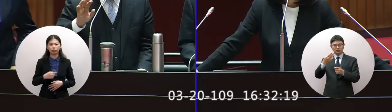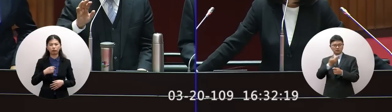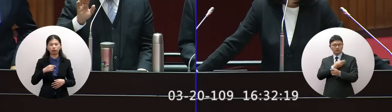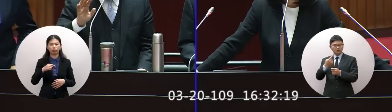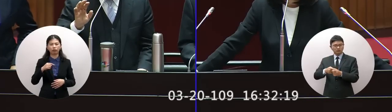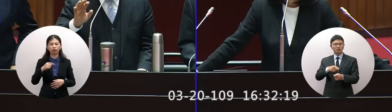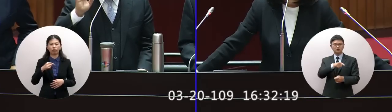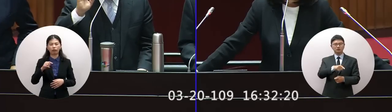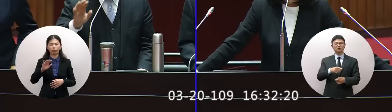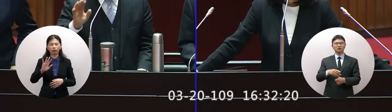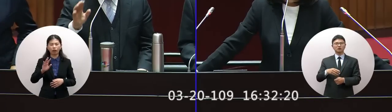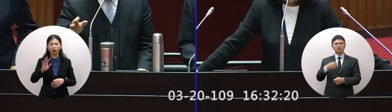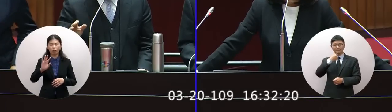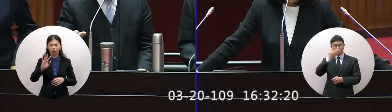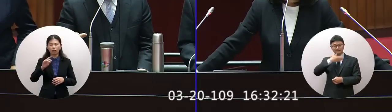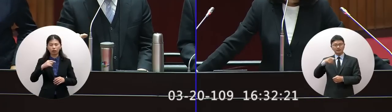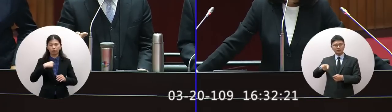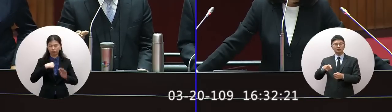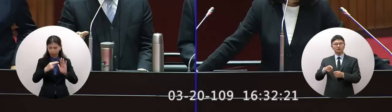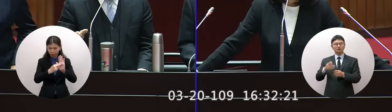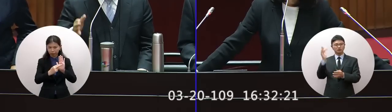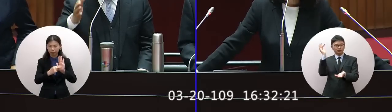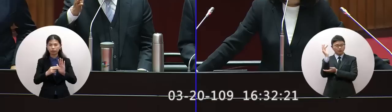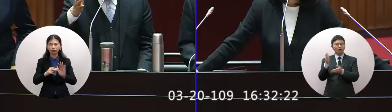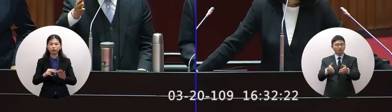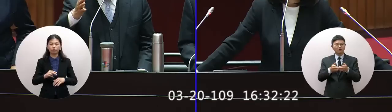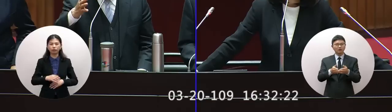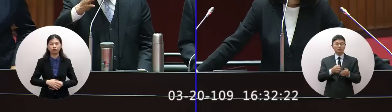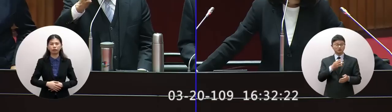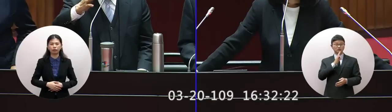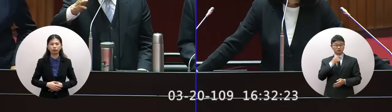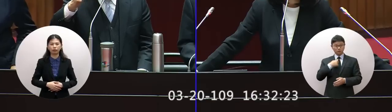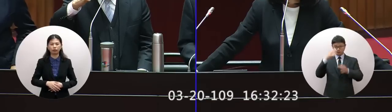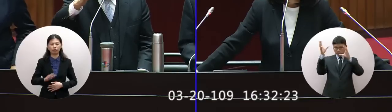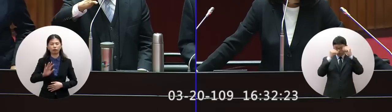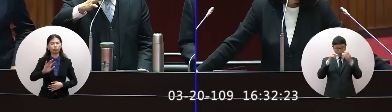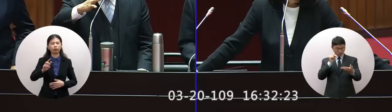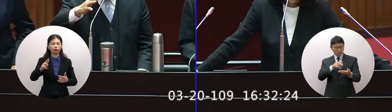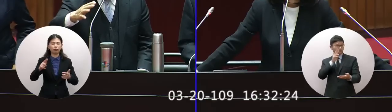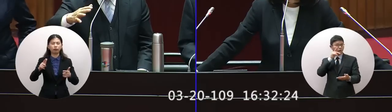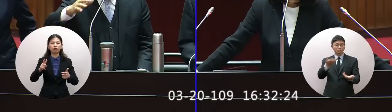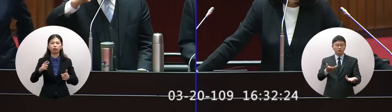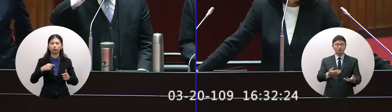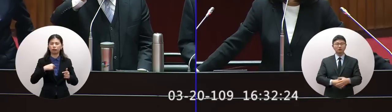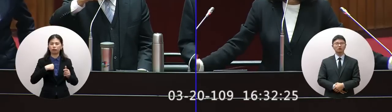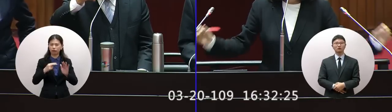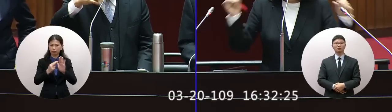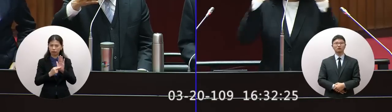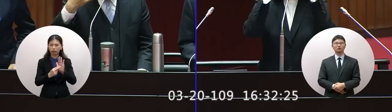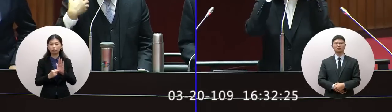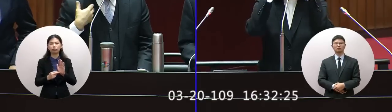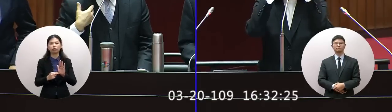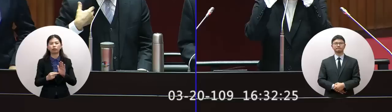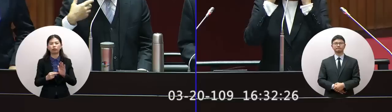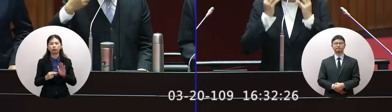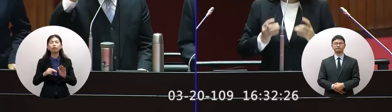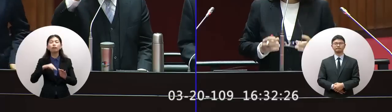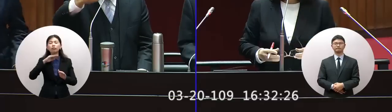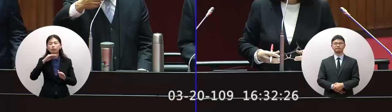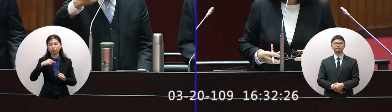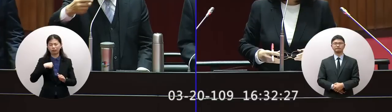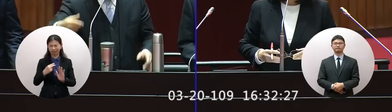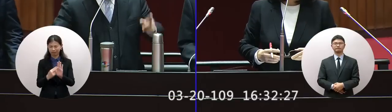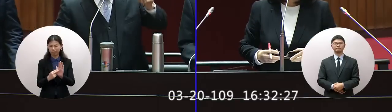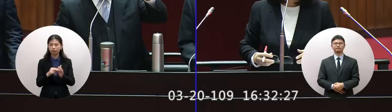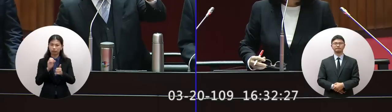请问是不是？ 我讲的是 我的资料拿错了吗？ 我讲的是，我要你让我讲，